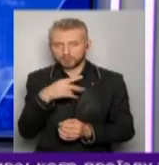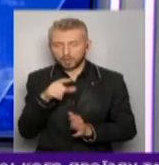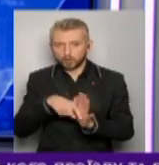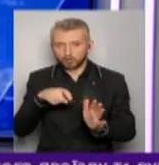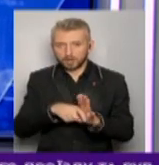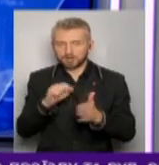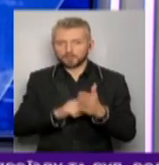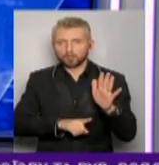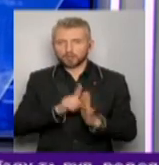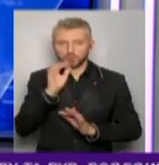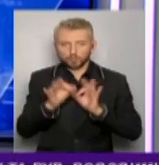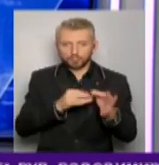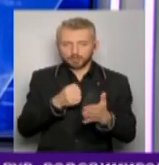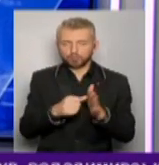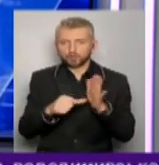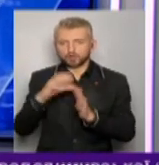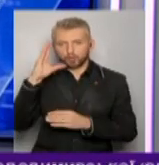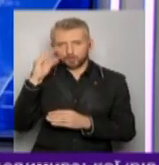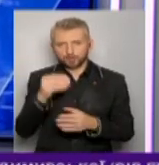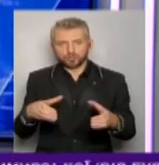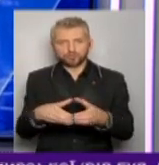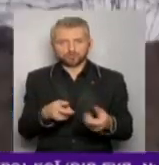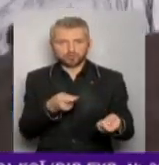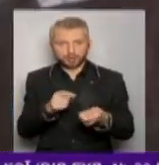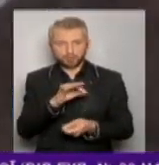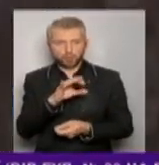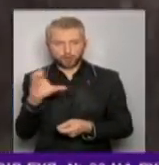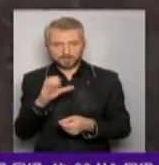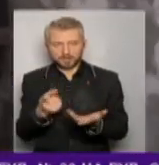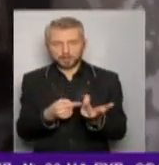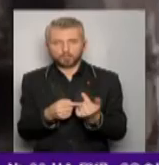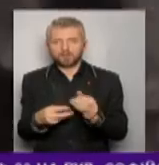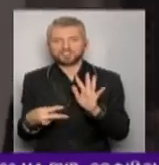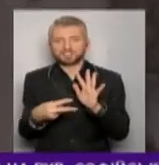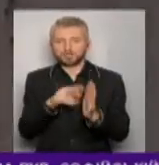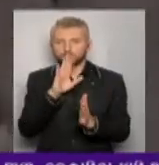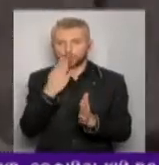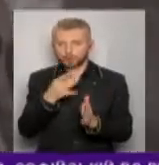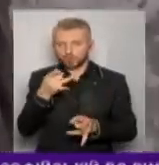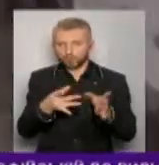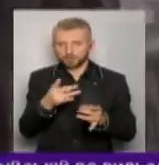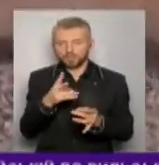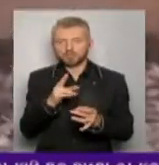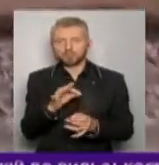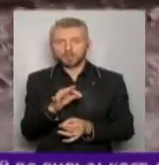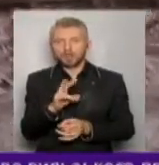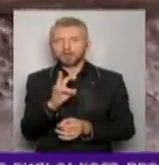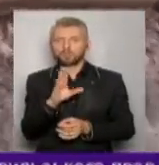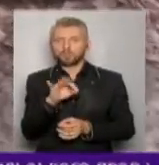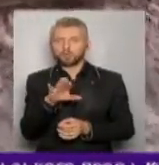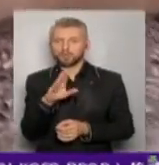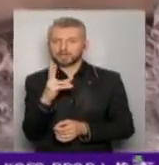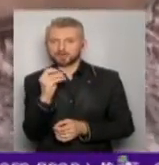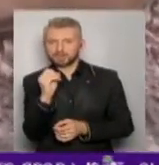від початку доби до 6 вечора штаб об'єднаних сил нарахував 7 ворожих обстрілів. В оборонцях Новотошківського на Луганському напрямку посіпаки